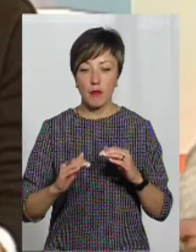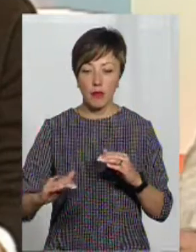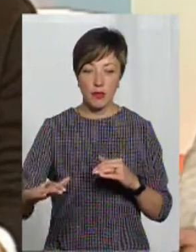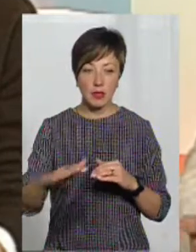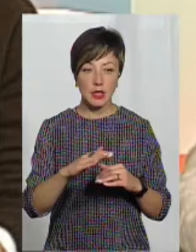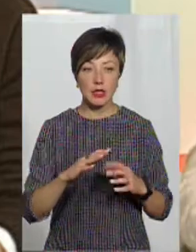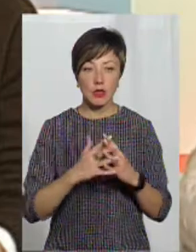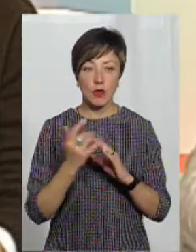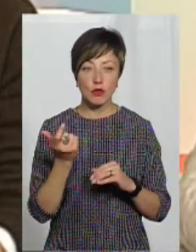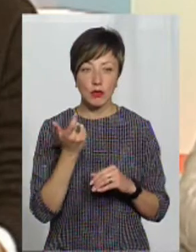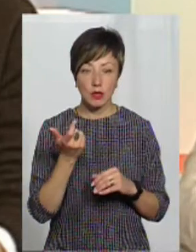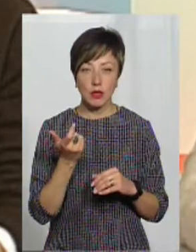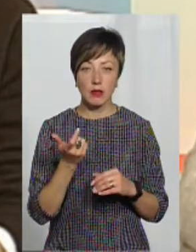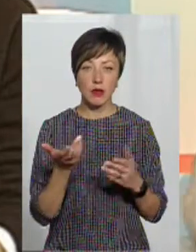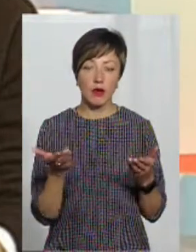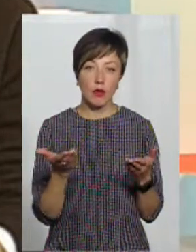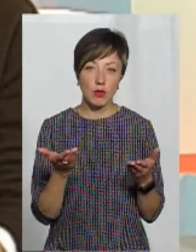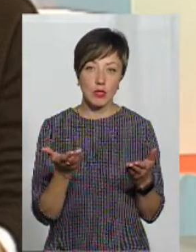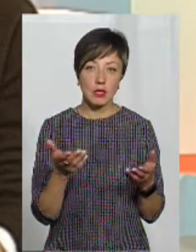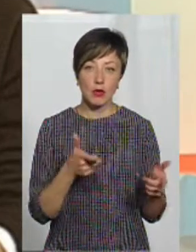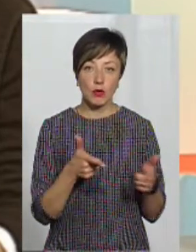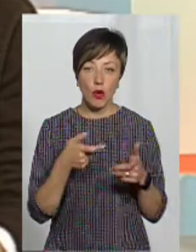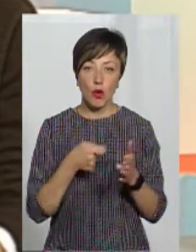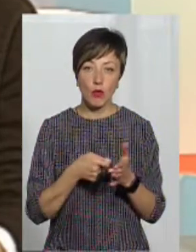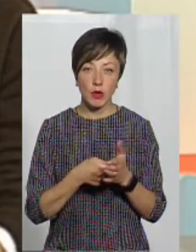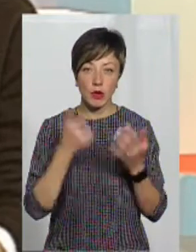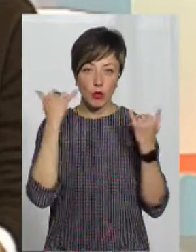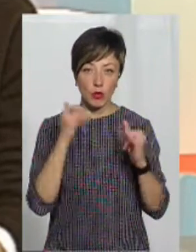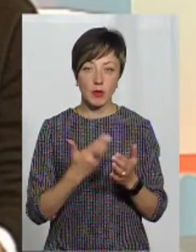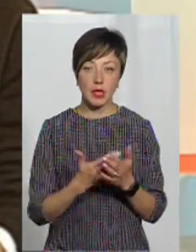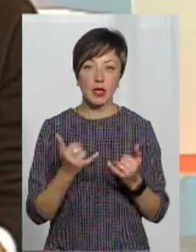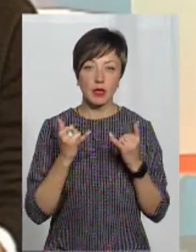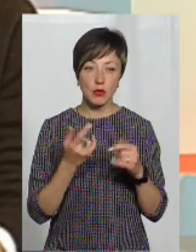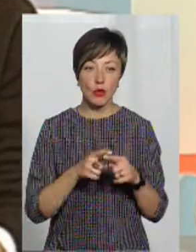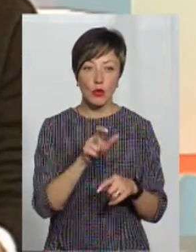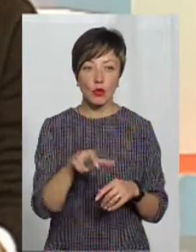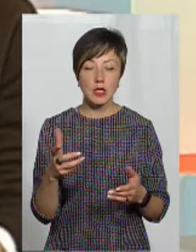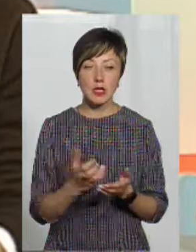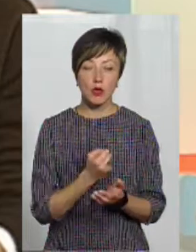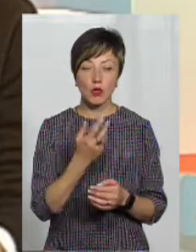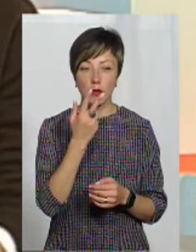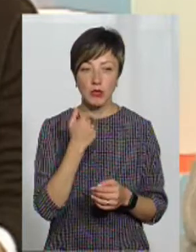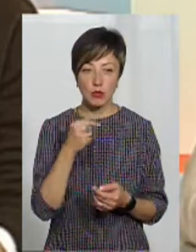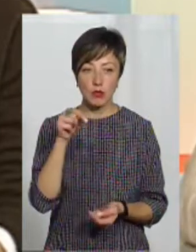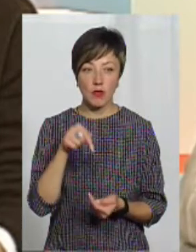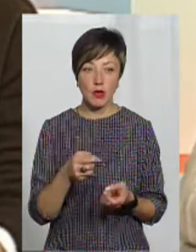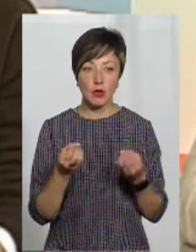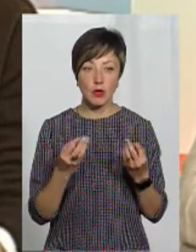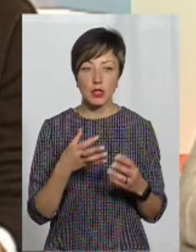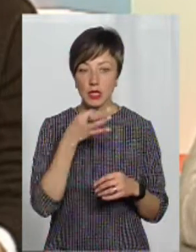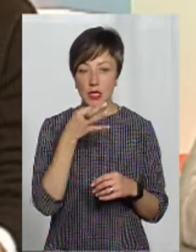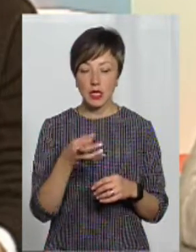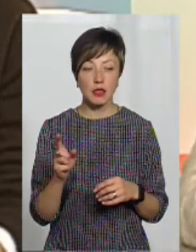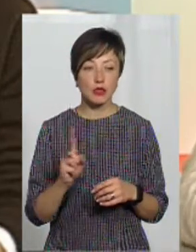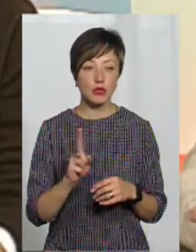споруди сільськогосподарські для якогось там, для заготівлі кормів, для худоби. Там, для цього люди знайдуть пристосування, ви просто сказати